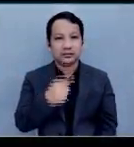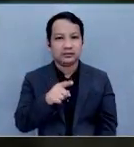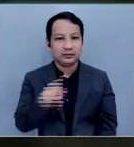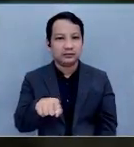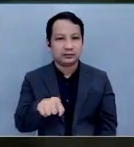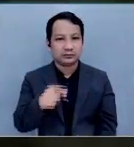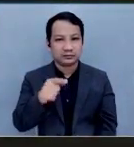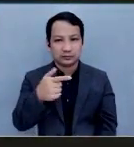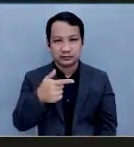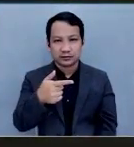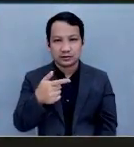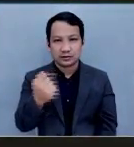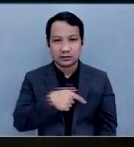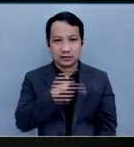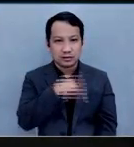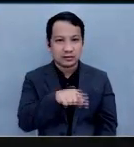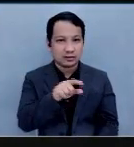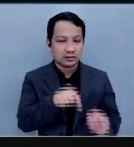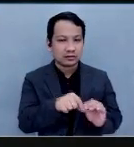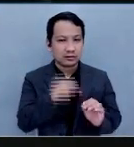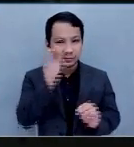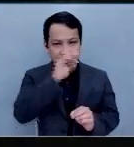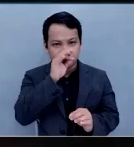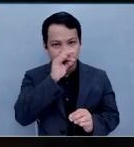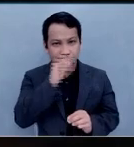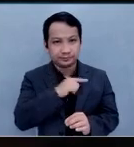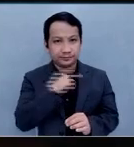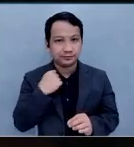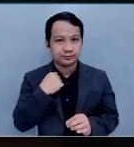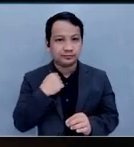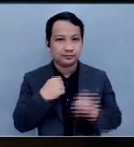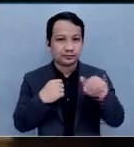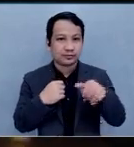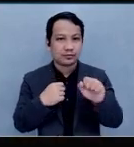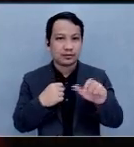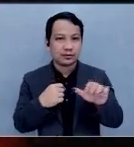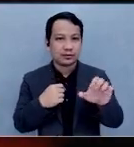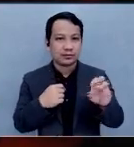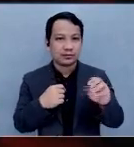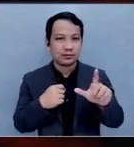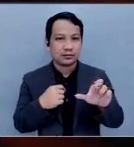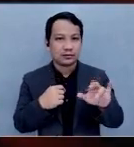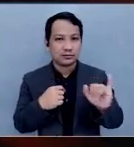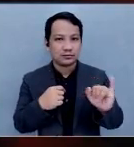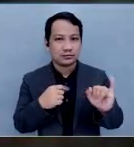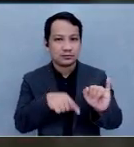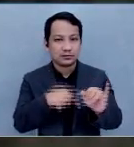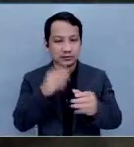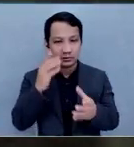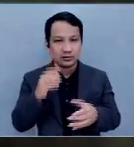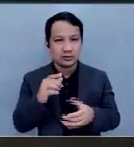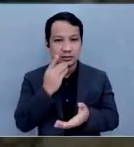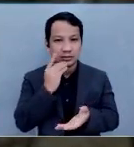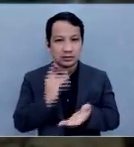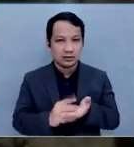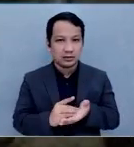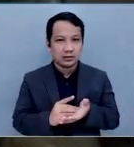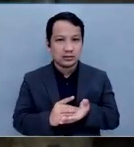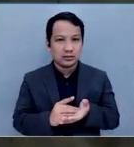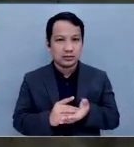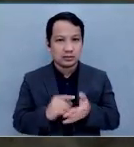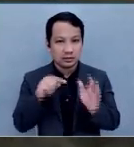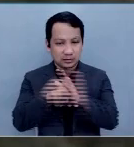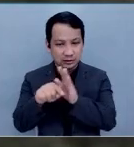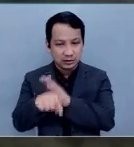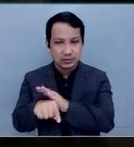Pascual. Gaganap siya bilang ang Pilipinong pari na si Juan Severino Mallari, ang kauna-unahang documented serial killer sa